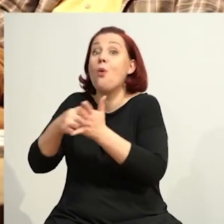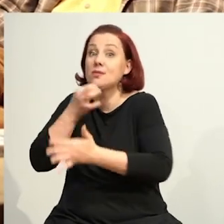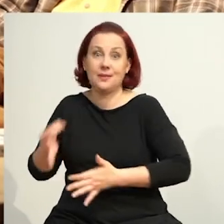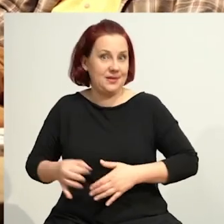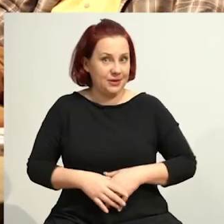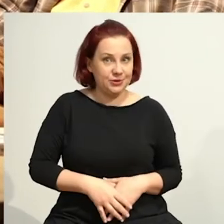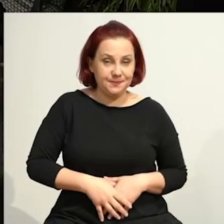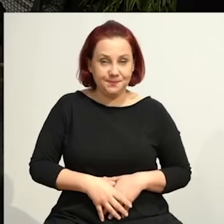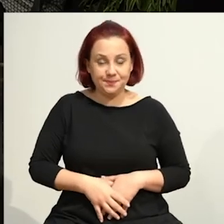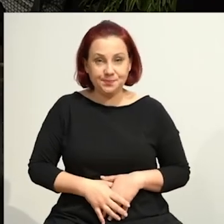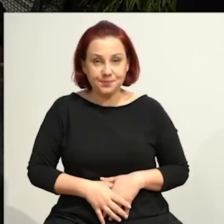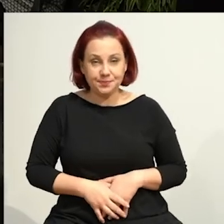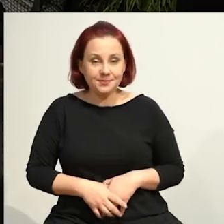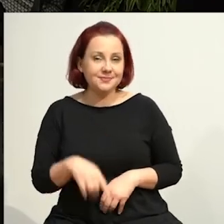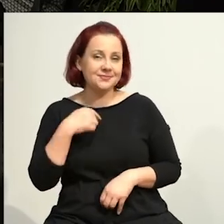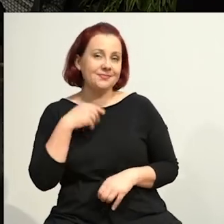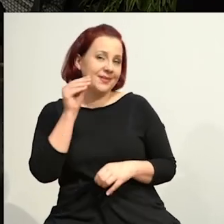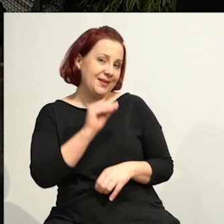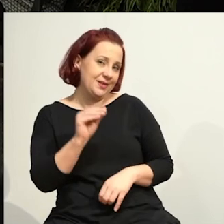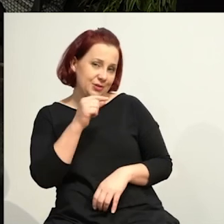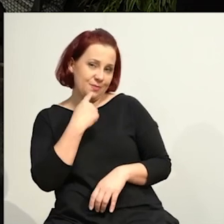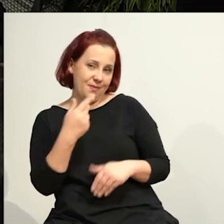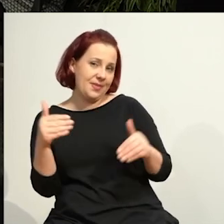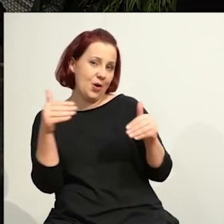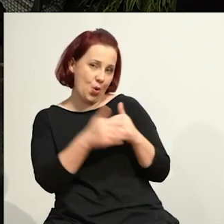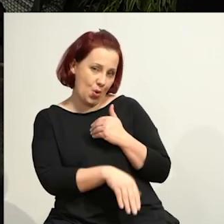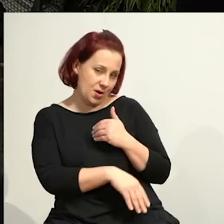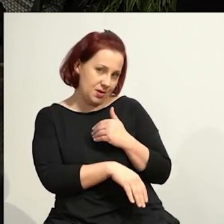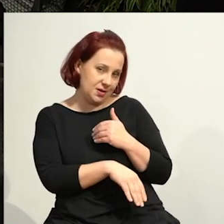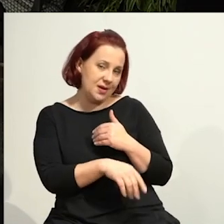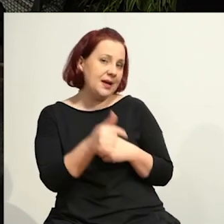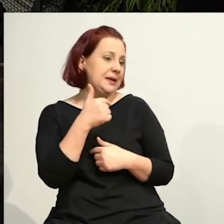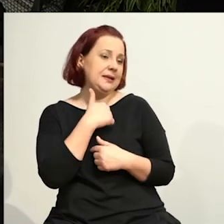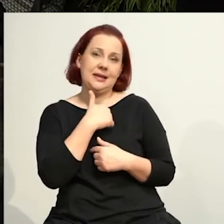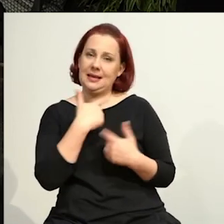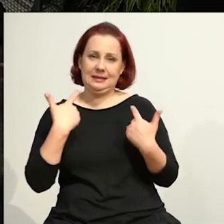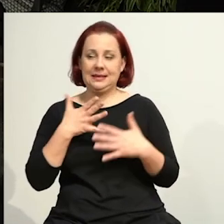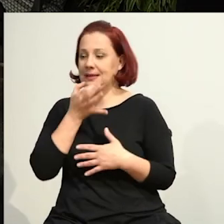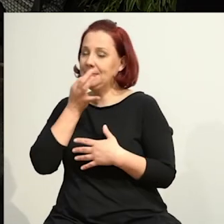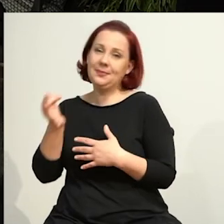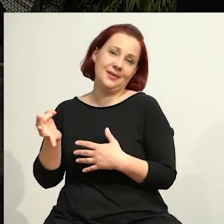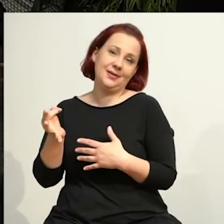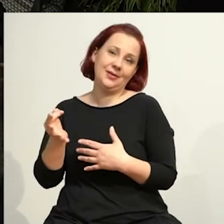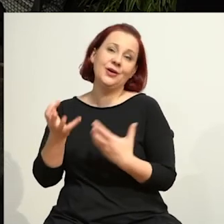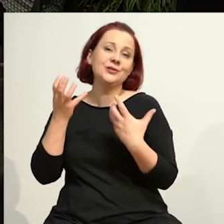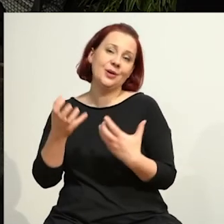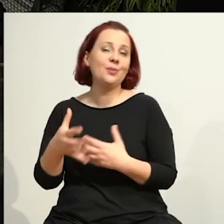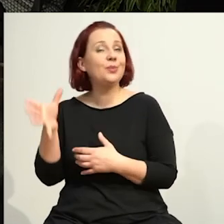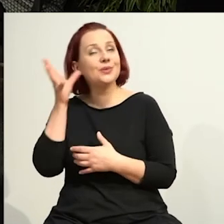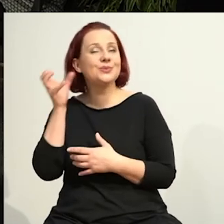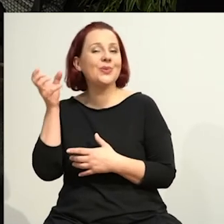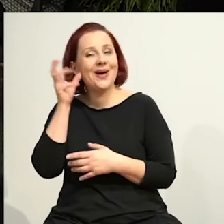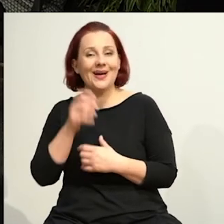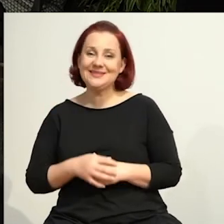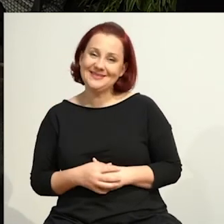zapytał. To ja jeszcze tak powiem na koniec, że ja bym nie chciała go nic pytać, tylko chciałam go posłuchać. Chciałabym,